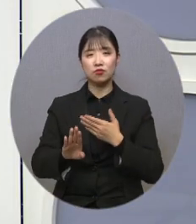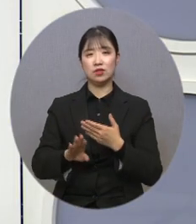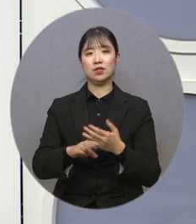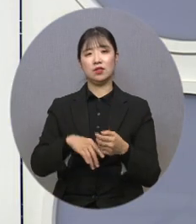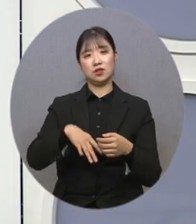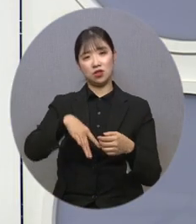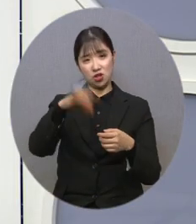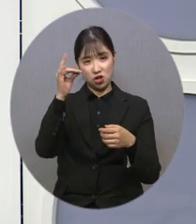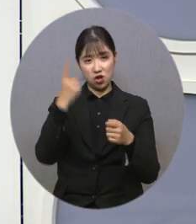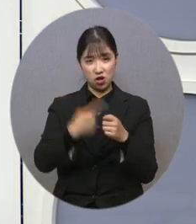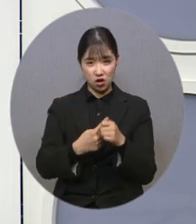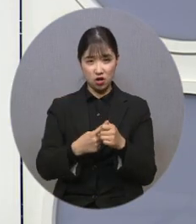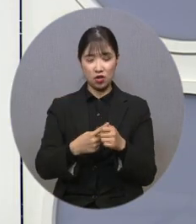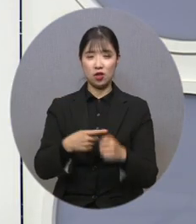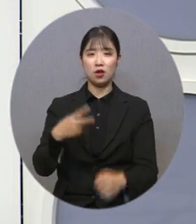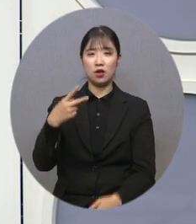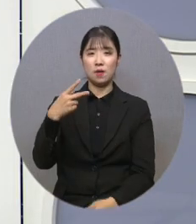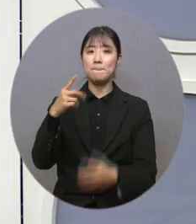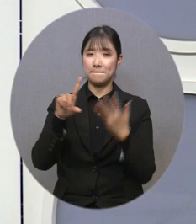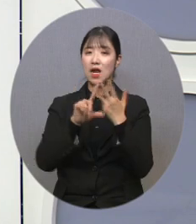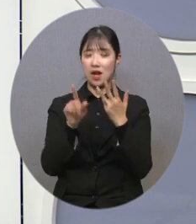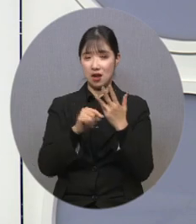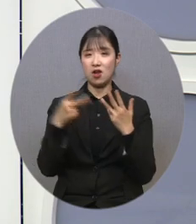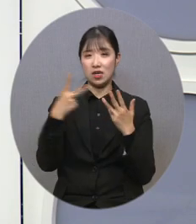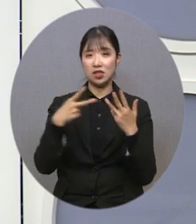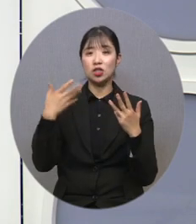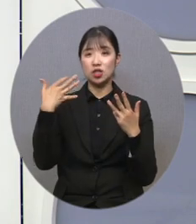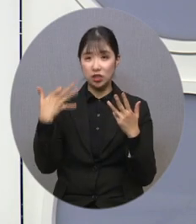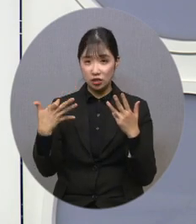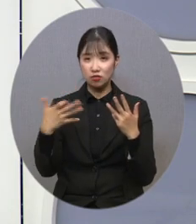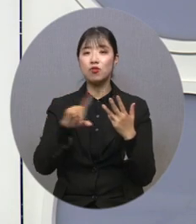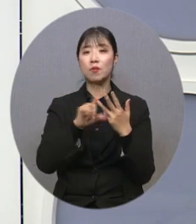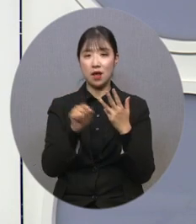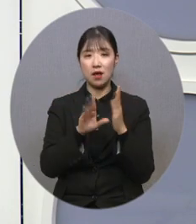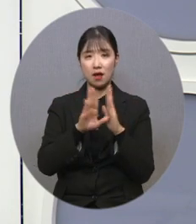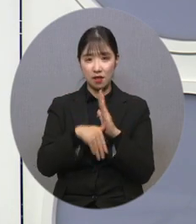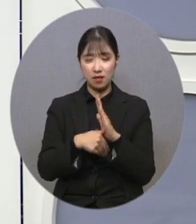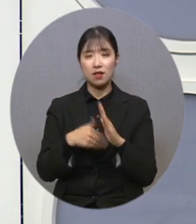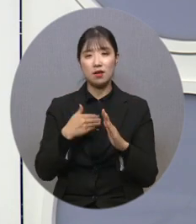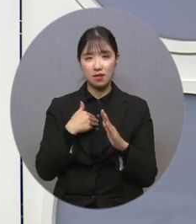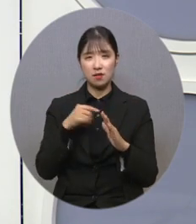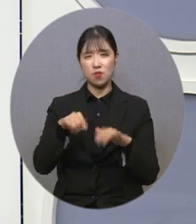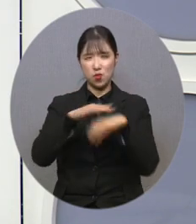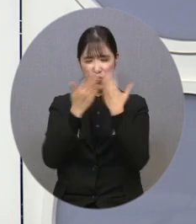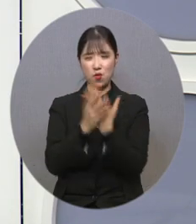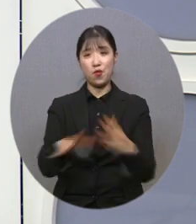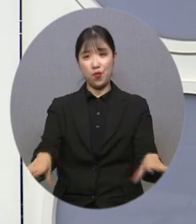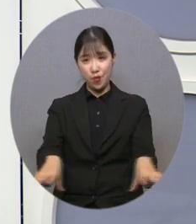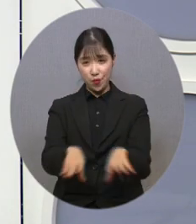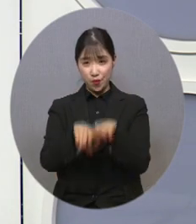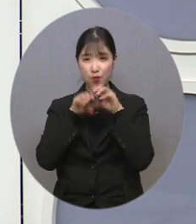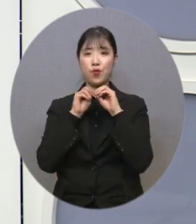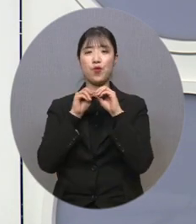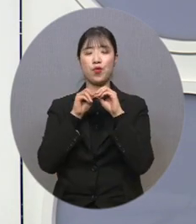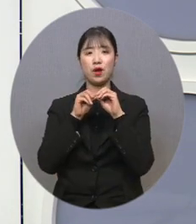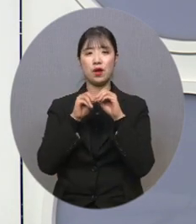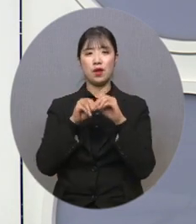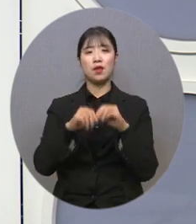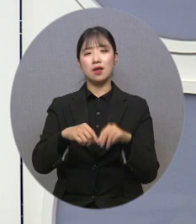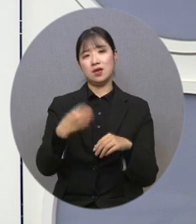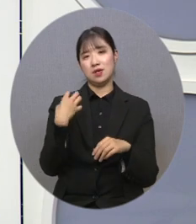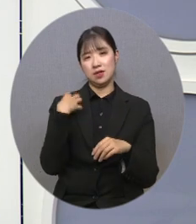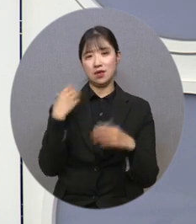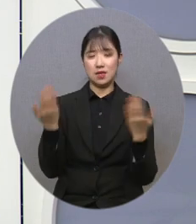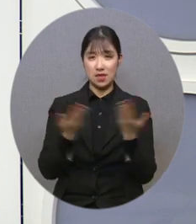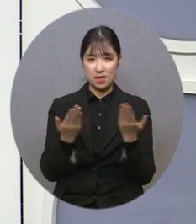취임하고 나서 첫해 8월 달에 그러니까 2019년 8월 달에 제가 이런 모든 것을 모아서 특히 보직을 하고